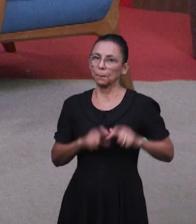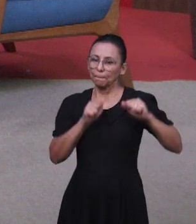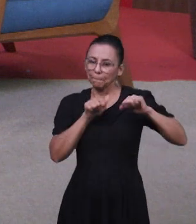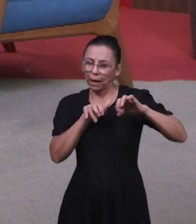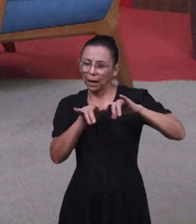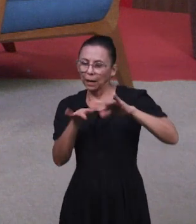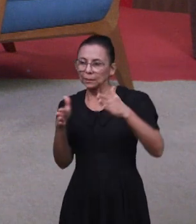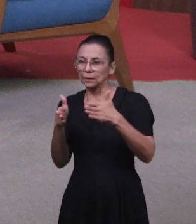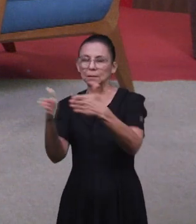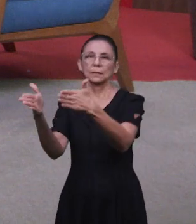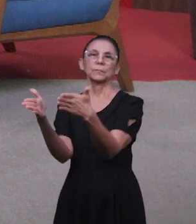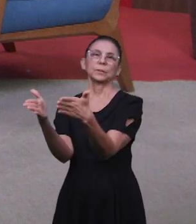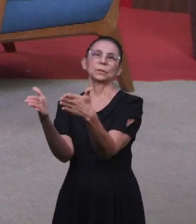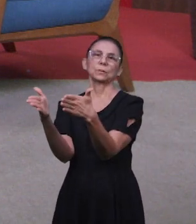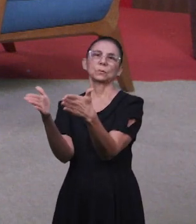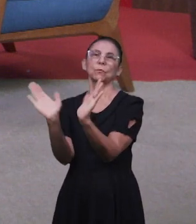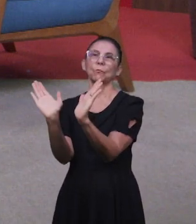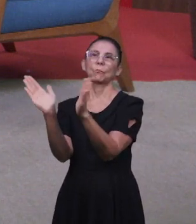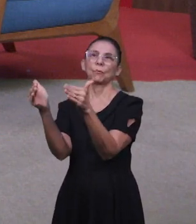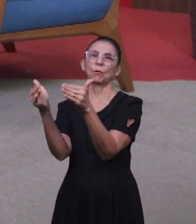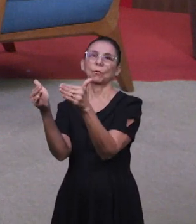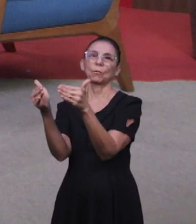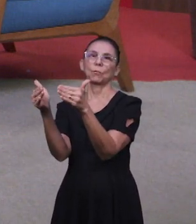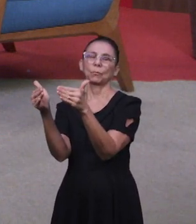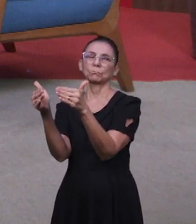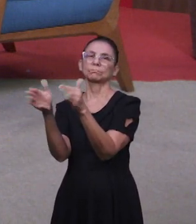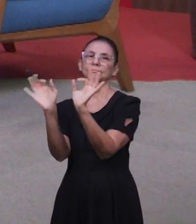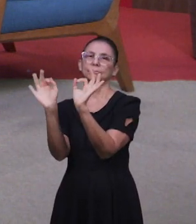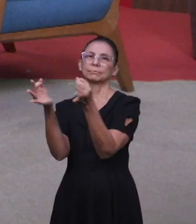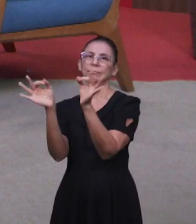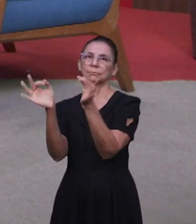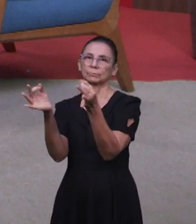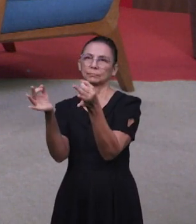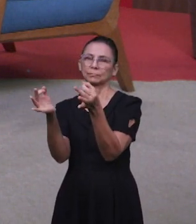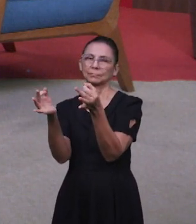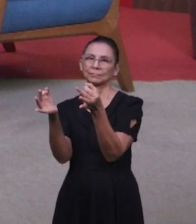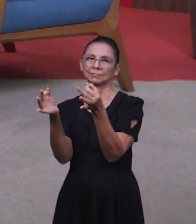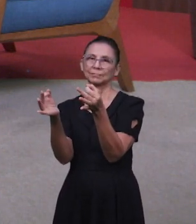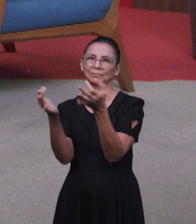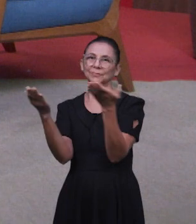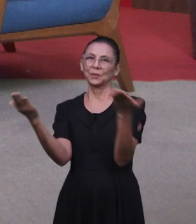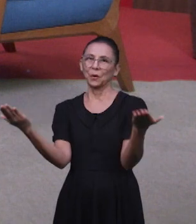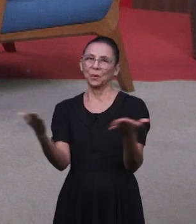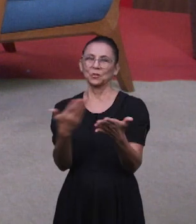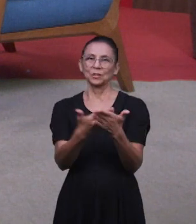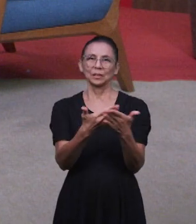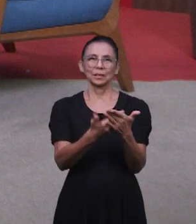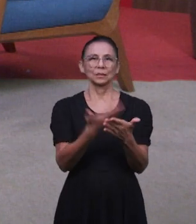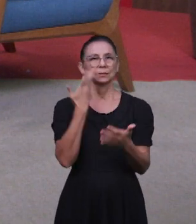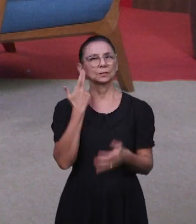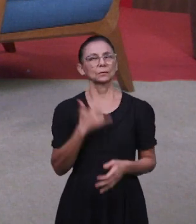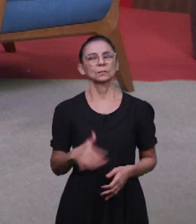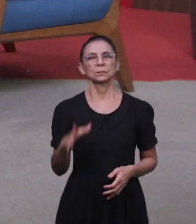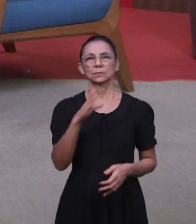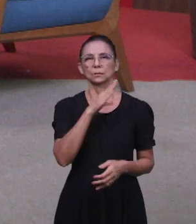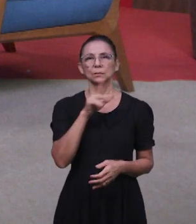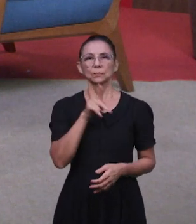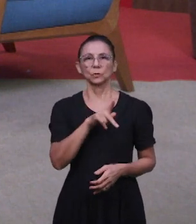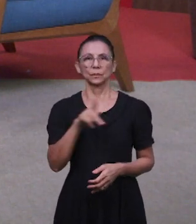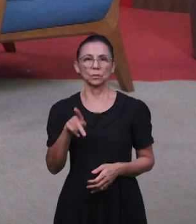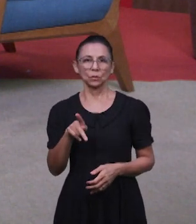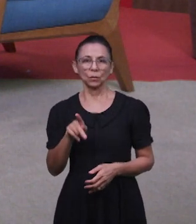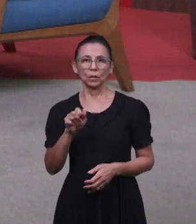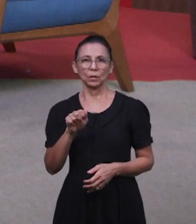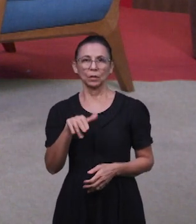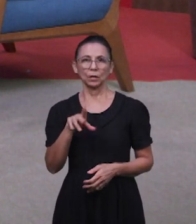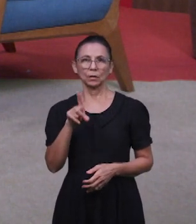chemin qui a une direction et la destination bien définie. Aujourd'hui, dans l'étude pour les enfants intermédiaires et adolescents, le professeur